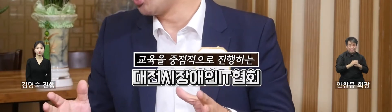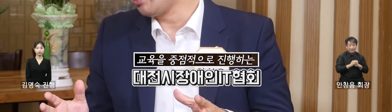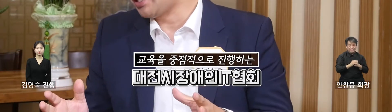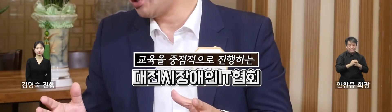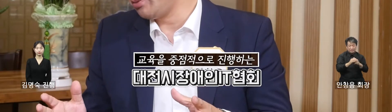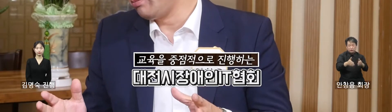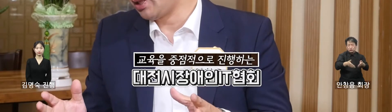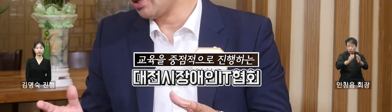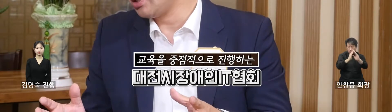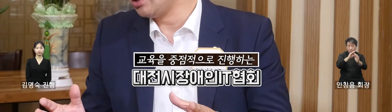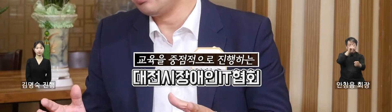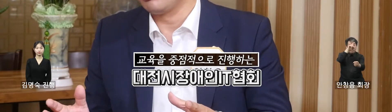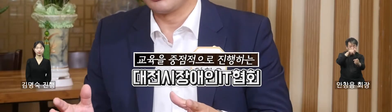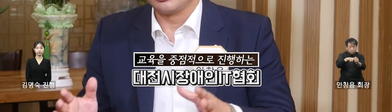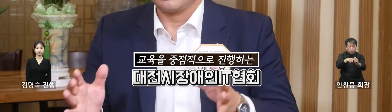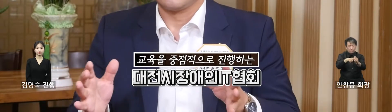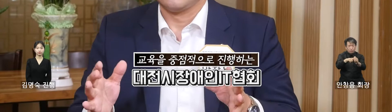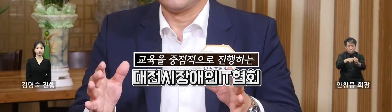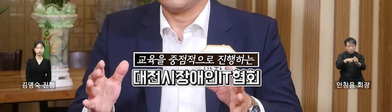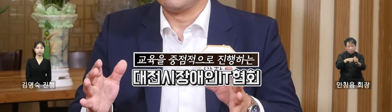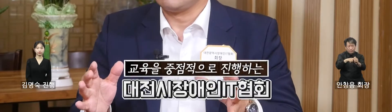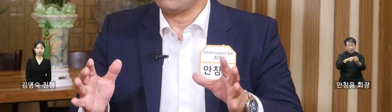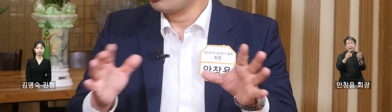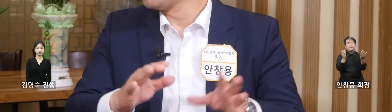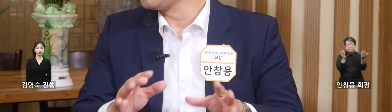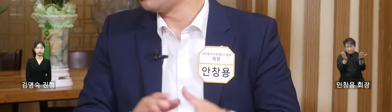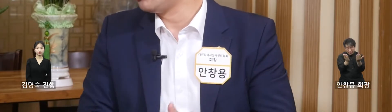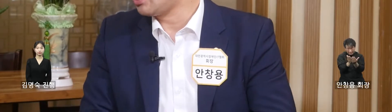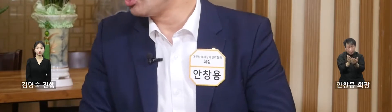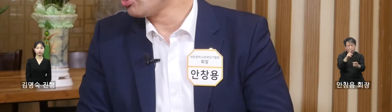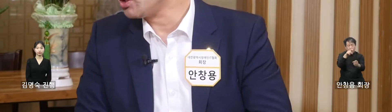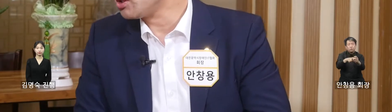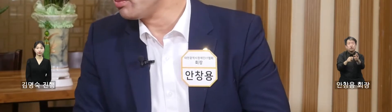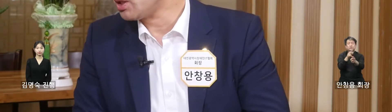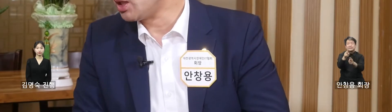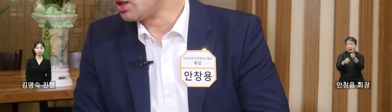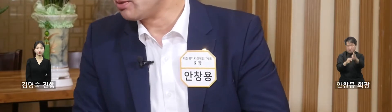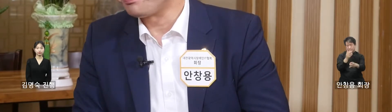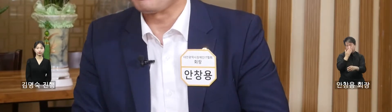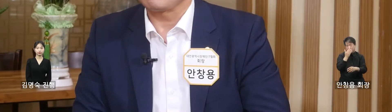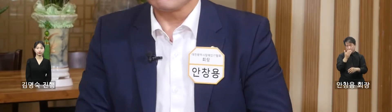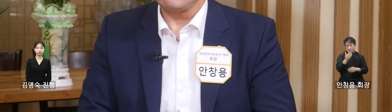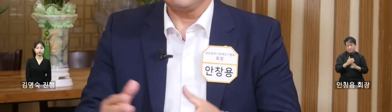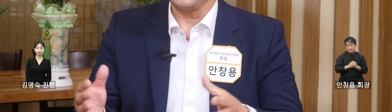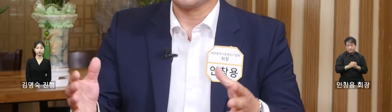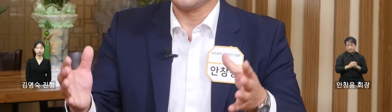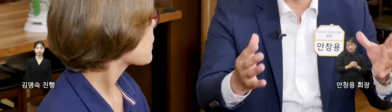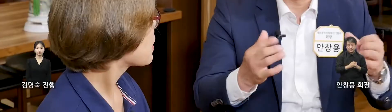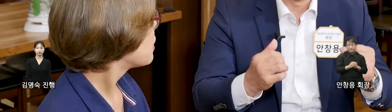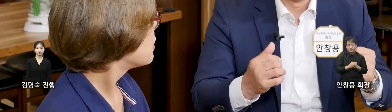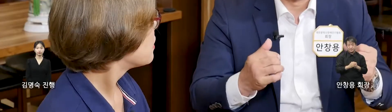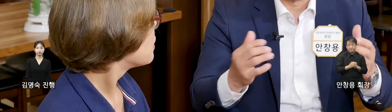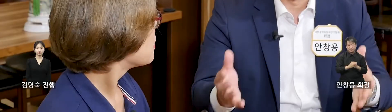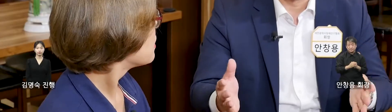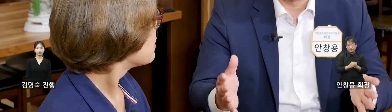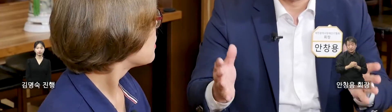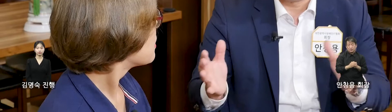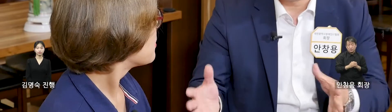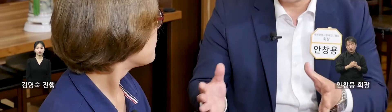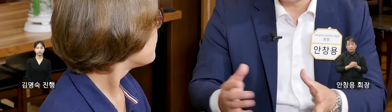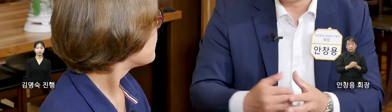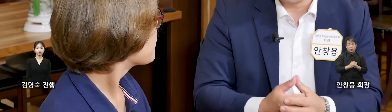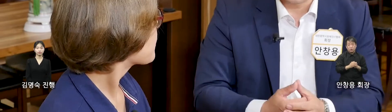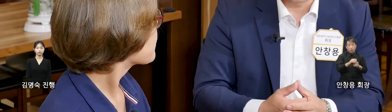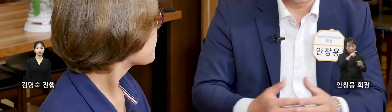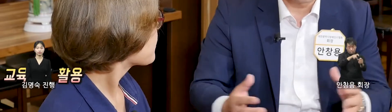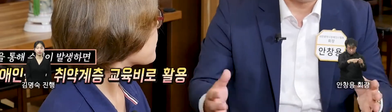설립 목적에 맞게끔 그 목적 사업을 할 수가 있습니다. 그 교육을 그